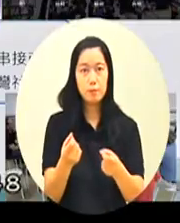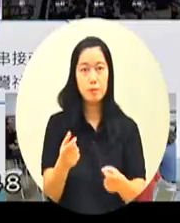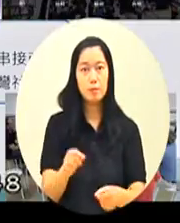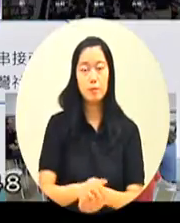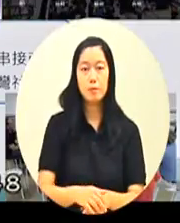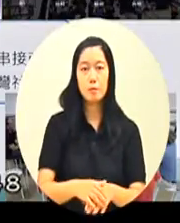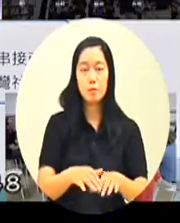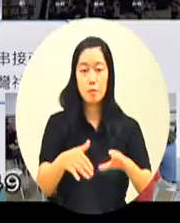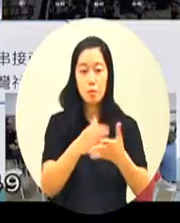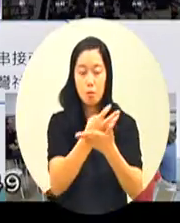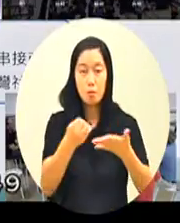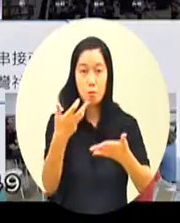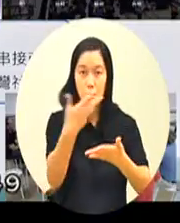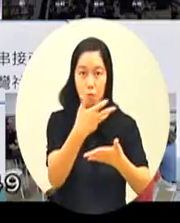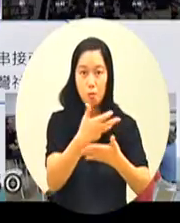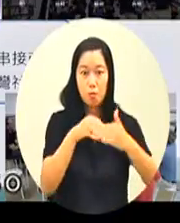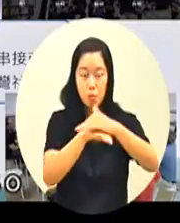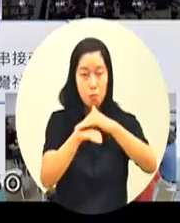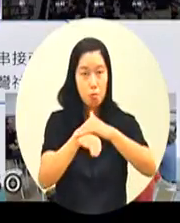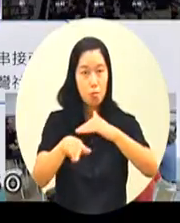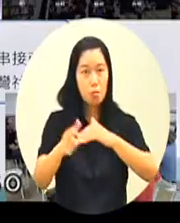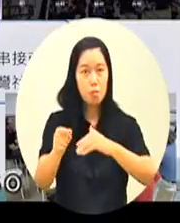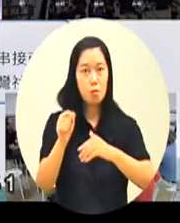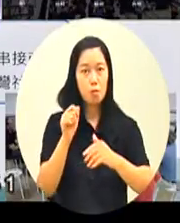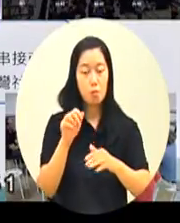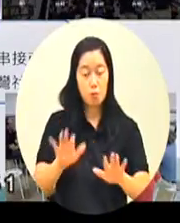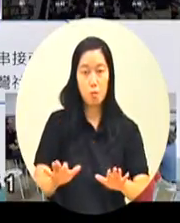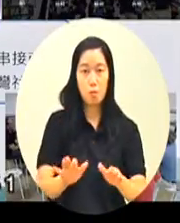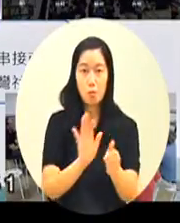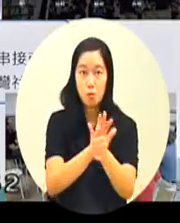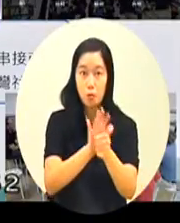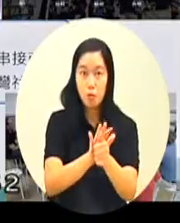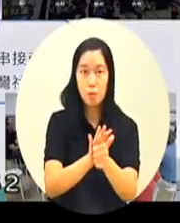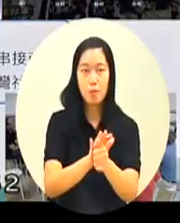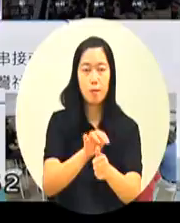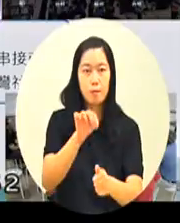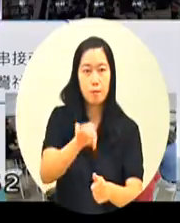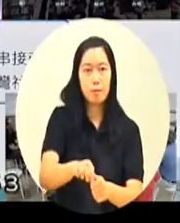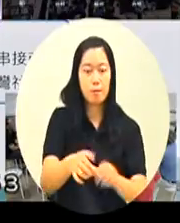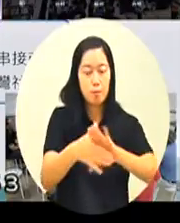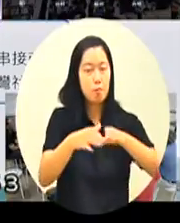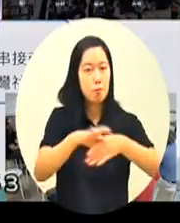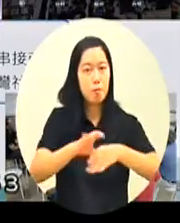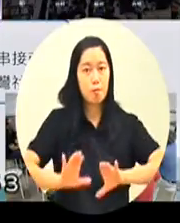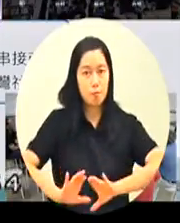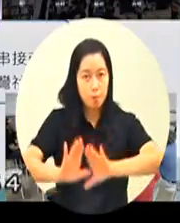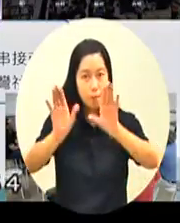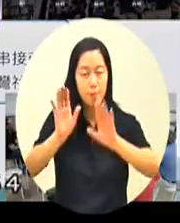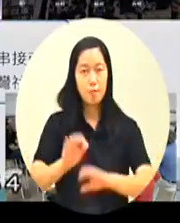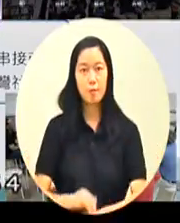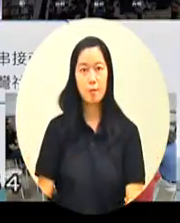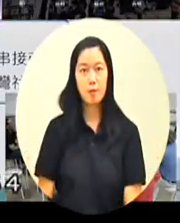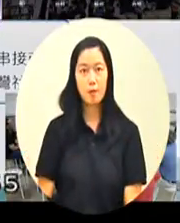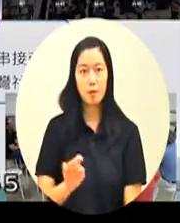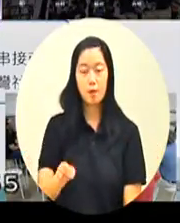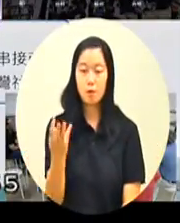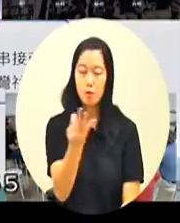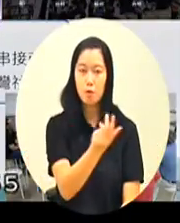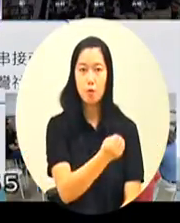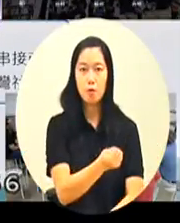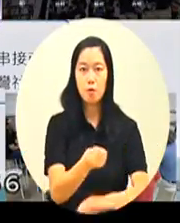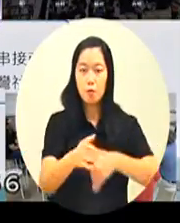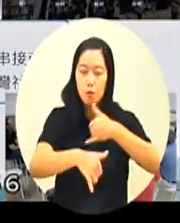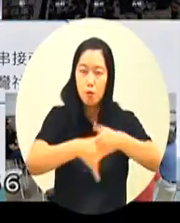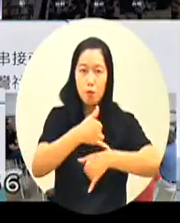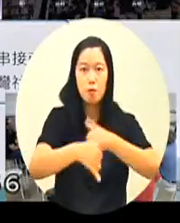库里面有一个 M Zone 哦，那目前是带动 Maker 的一个文化的发展。那我想几次的活动都有相当多